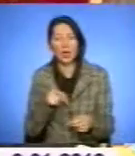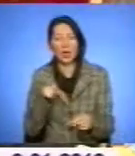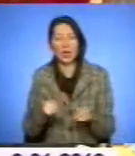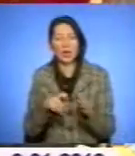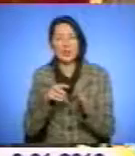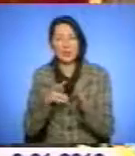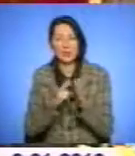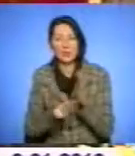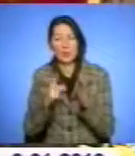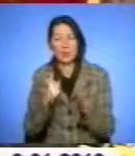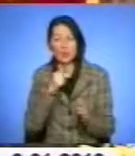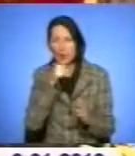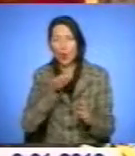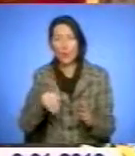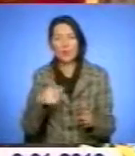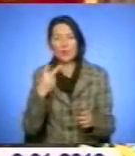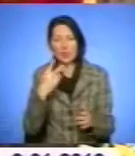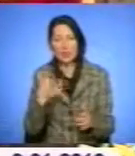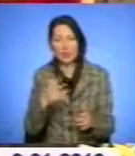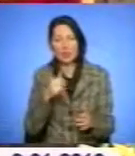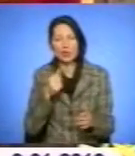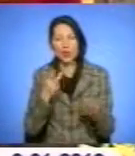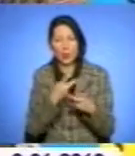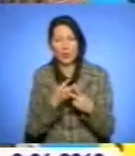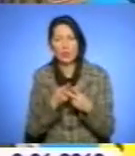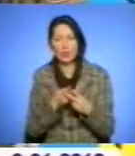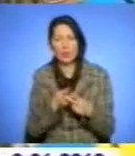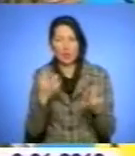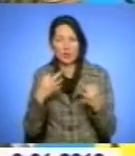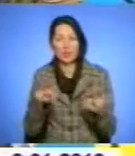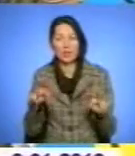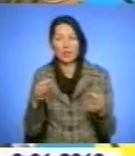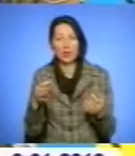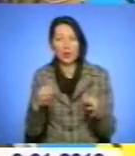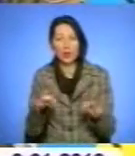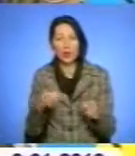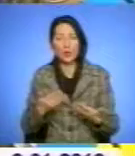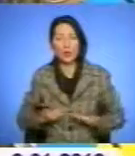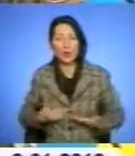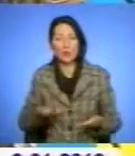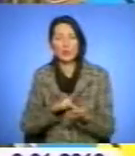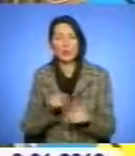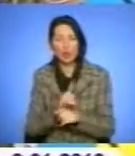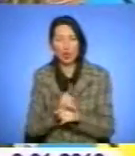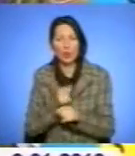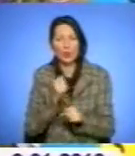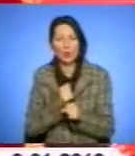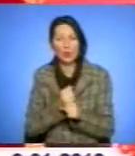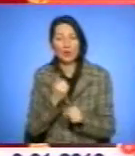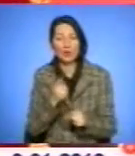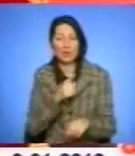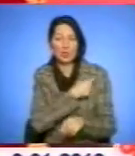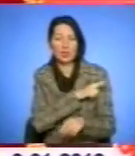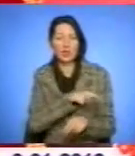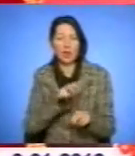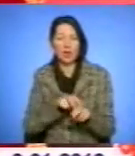після 25-річного ув'язнення, Омелян Польовий вийшов на волю. Проживав у Тернополі, працював в одній з лікарень